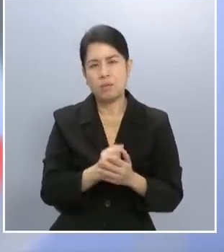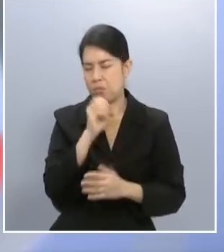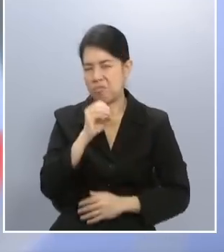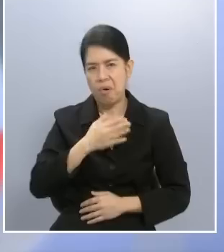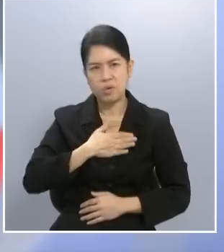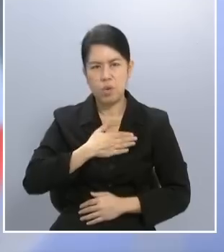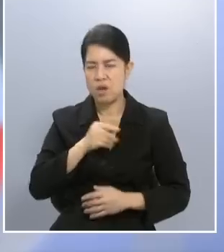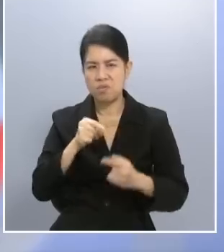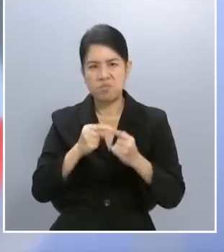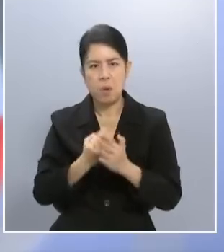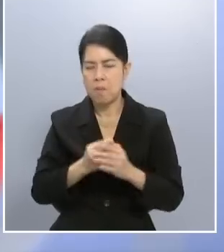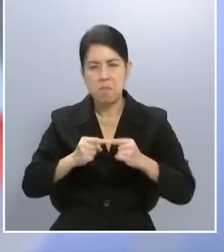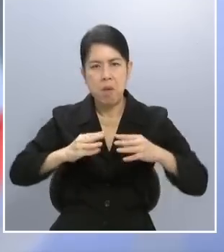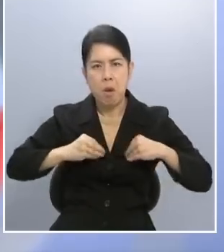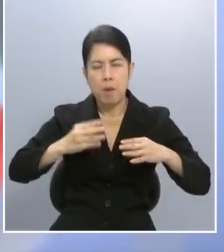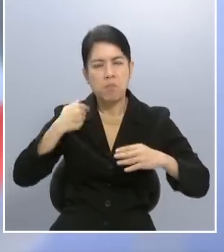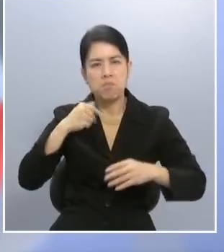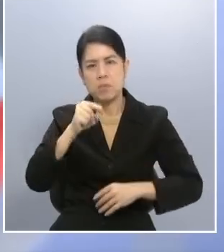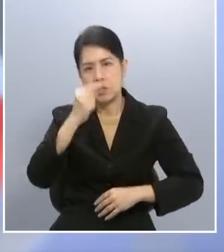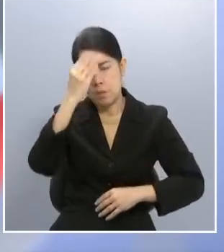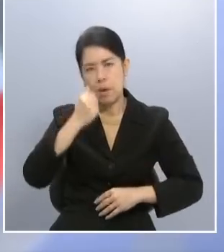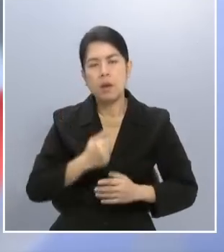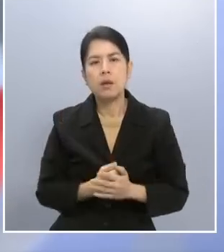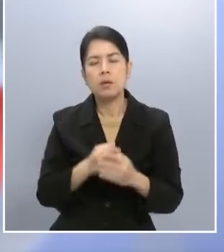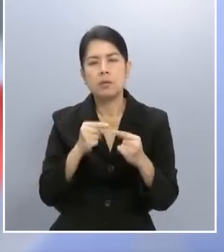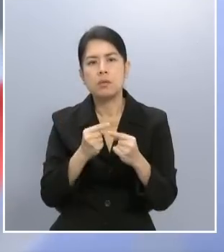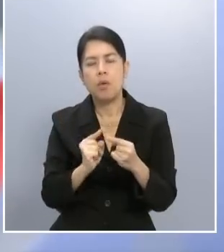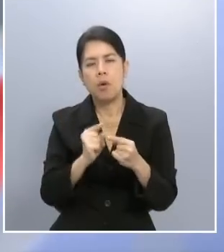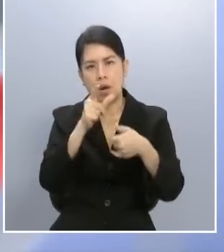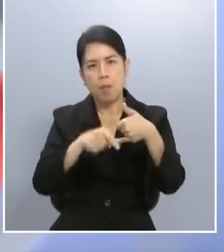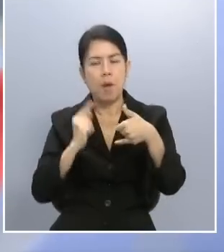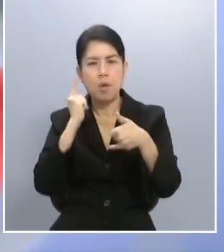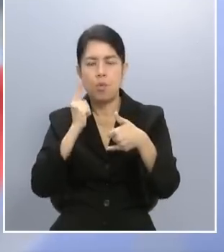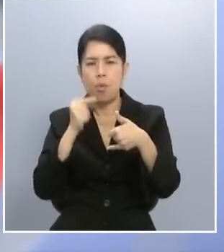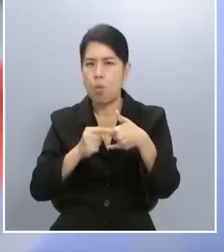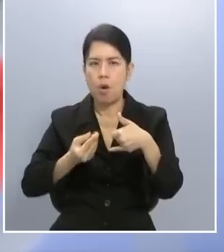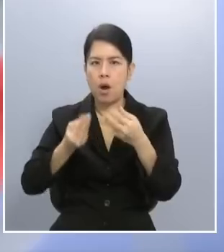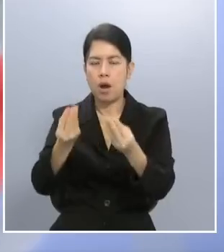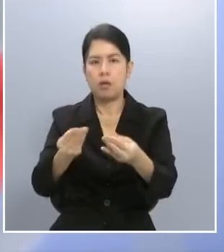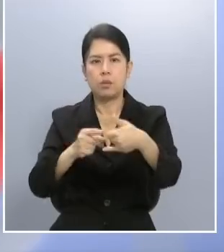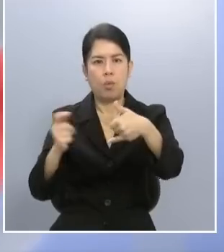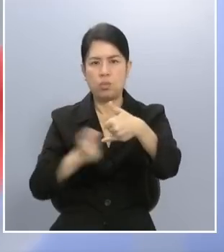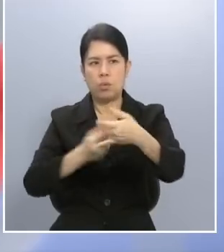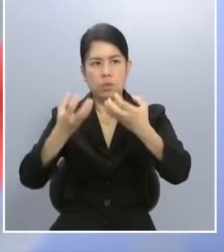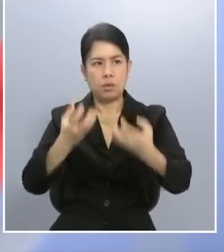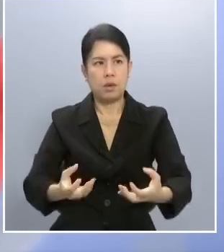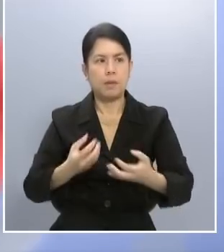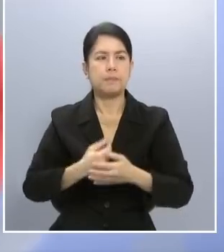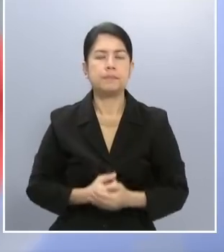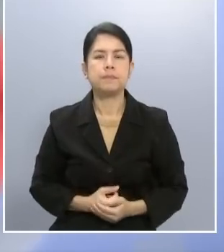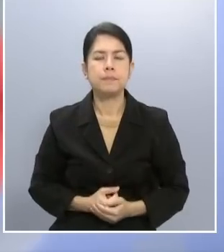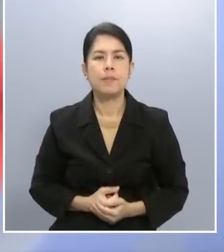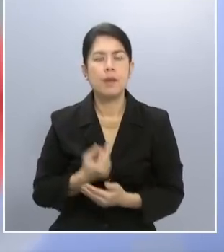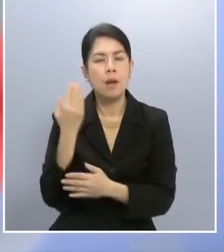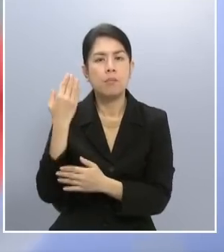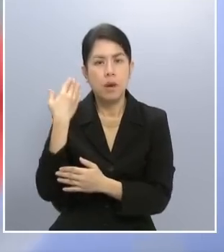คะเมื่อวานนี้ทางน้องสาวของคุณกมลพรก็เดินทางไปรับศพพี่สาวค่ะที่โรงพยาบาลธรรมศาสตร์เฉลิมพระเกียรติ